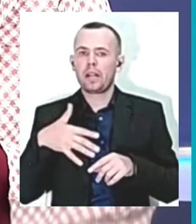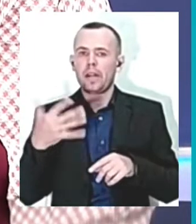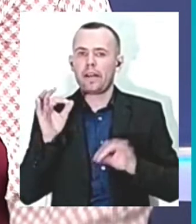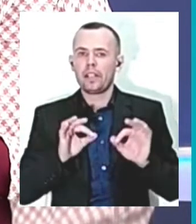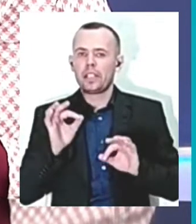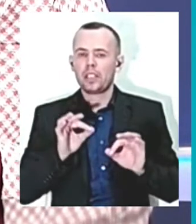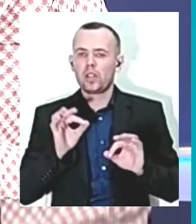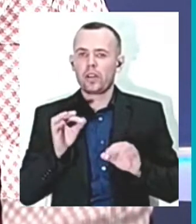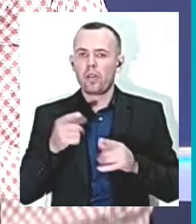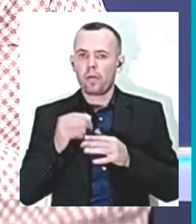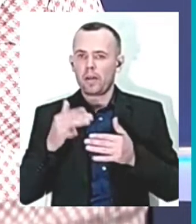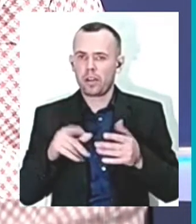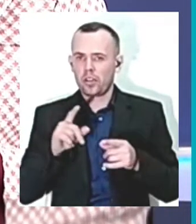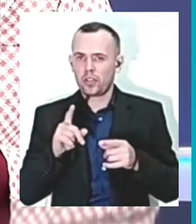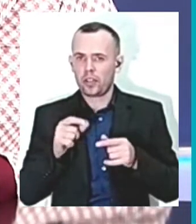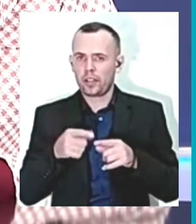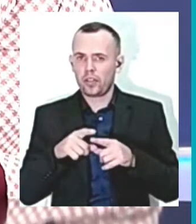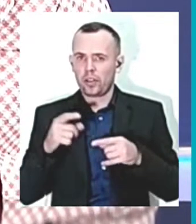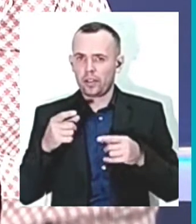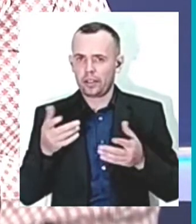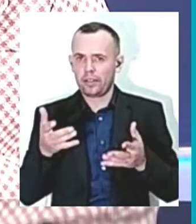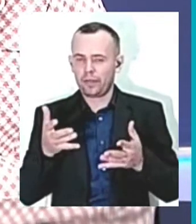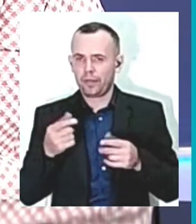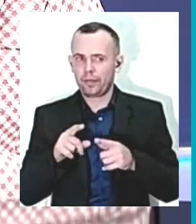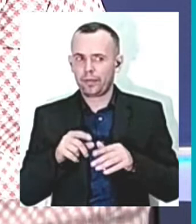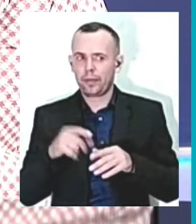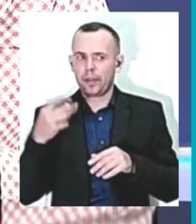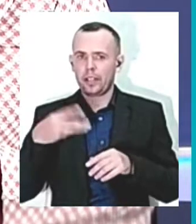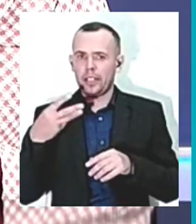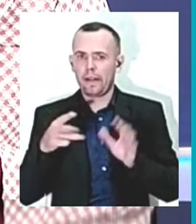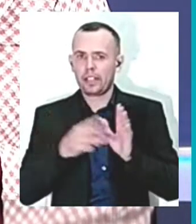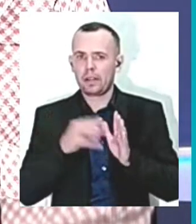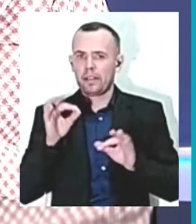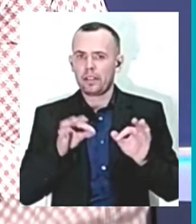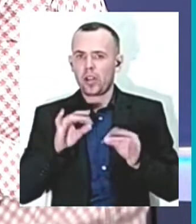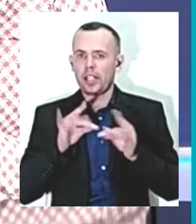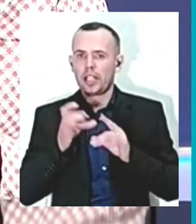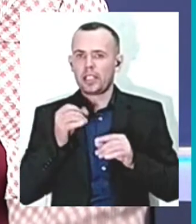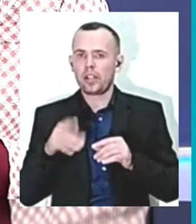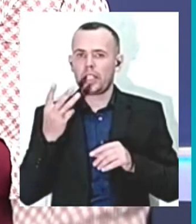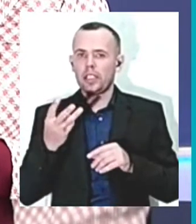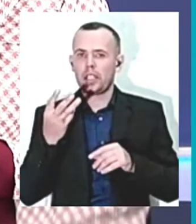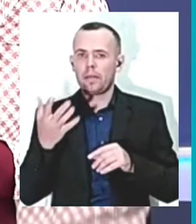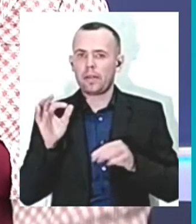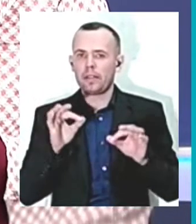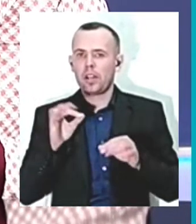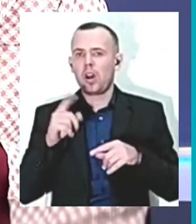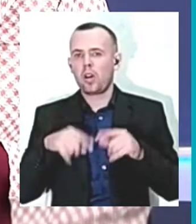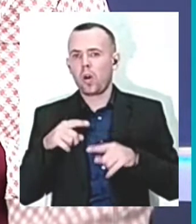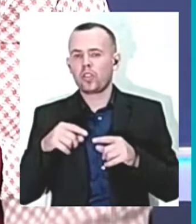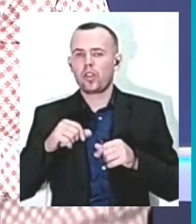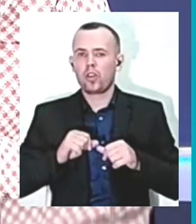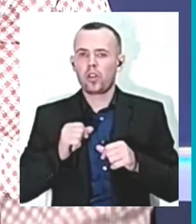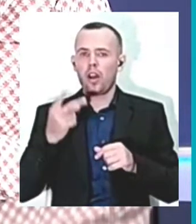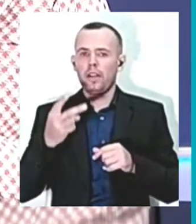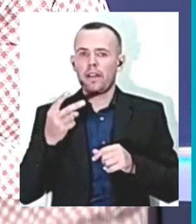як телевізійників, звичайно, тішить, 38% інтернет-сайти, 35% друзі, родичі, колеги, 23% особистий досвід.